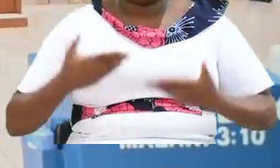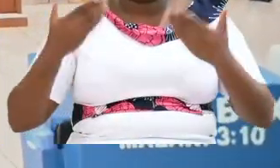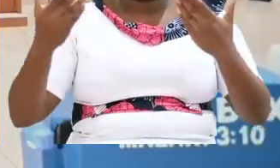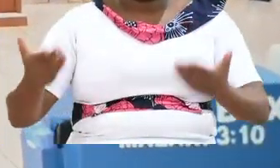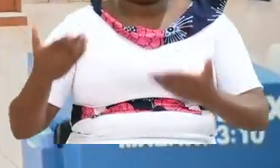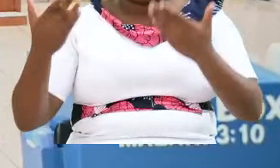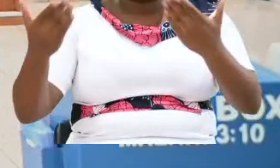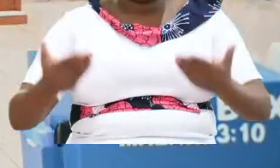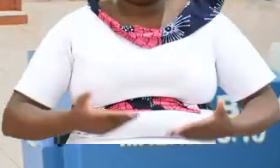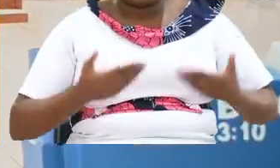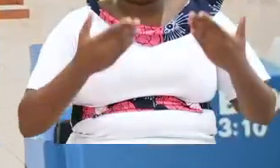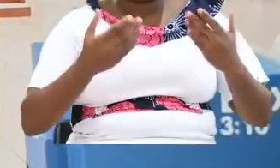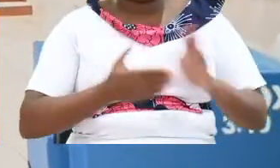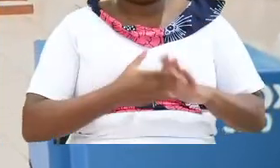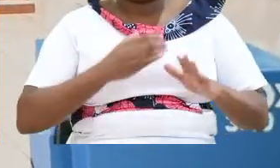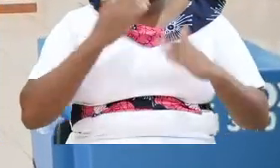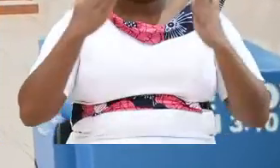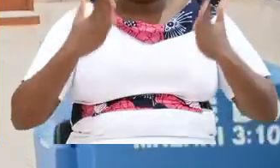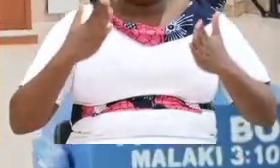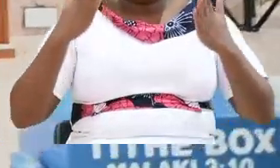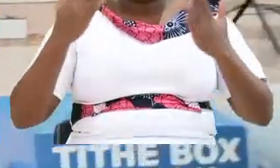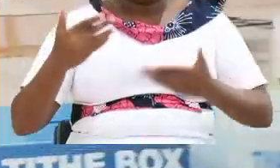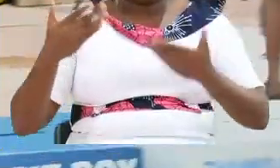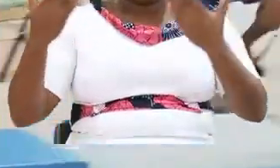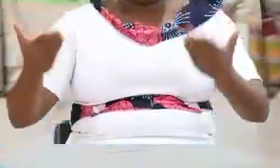Karibuni wageni wetu